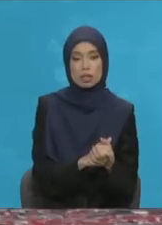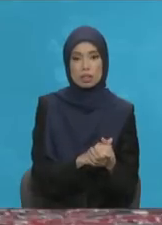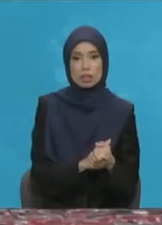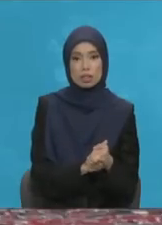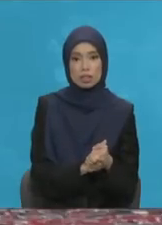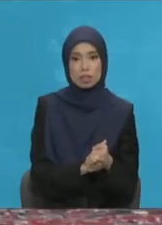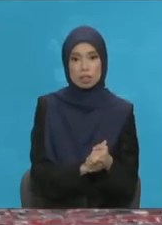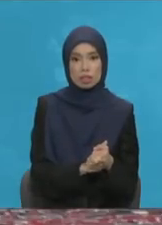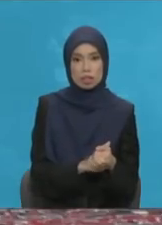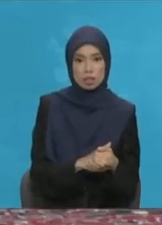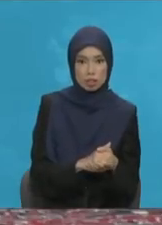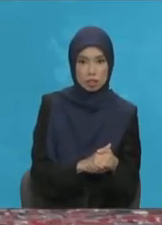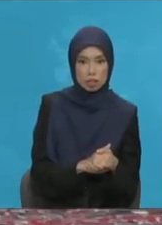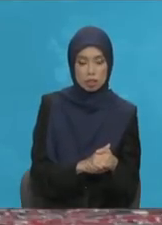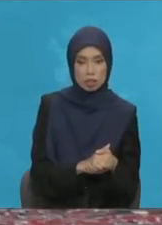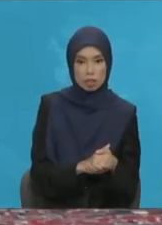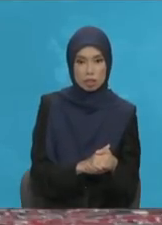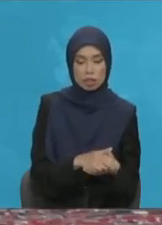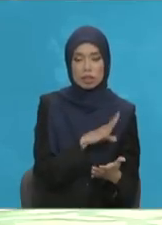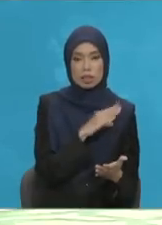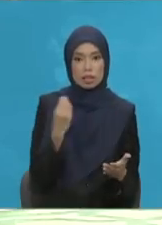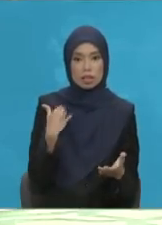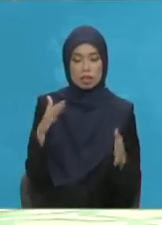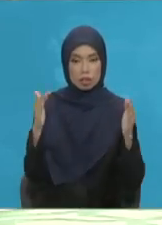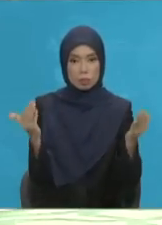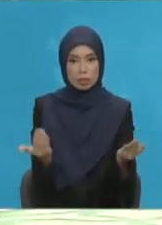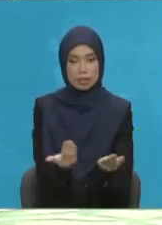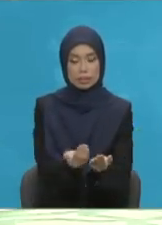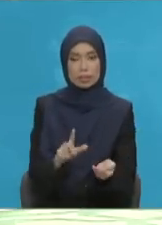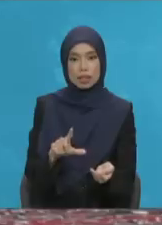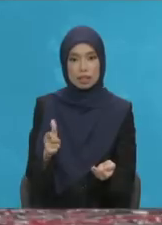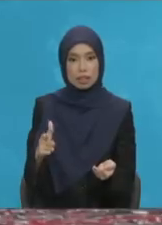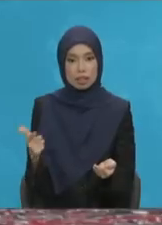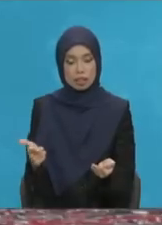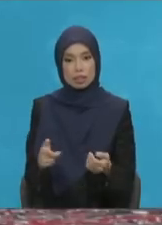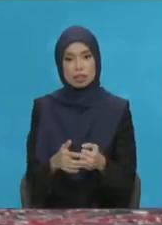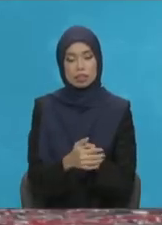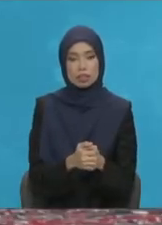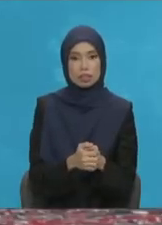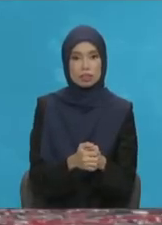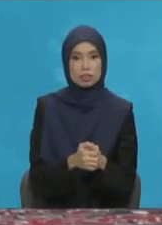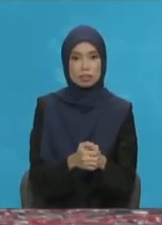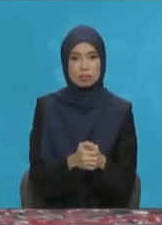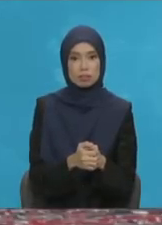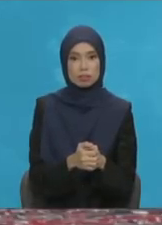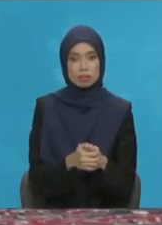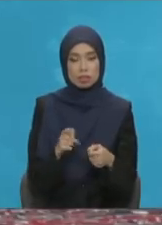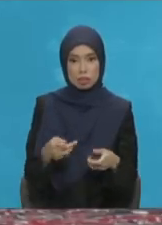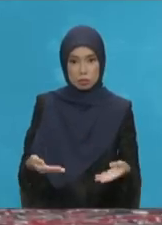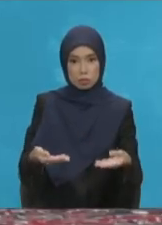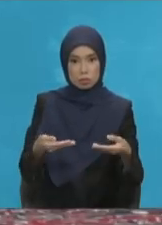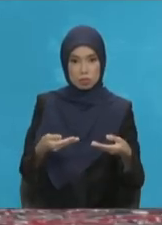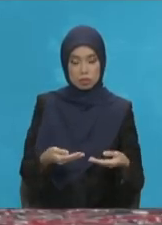bawa-bawaan dan gangster ganti-gantian akan disembahkan ke hadapan majelis